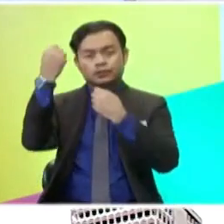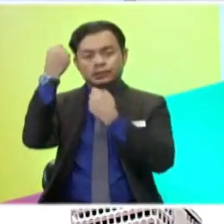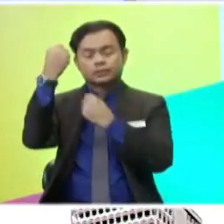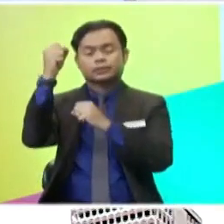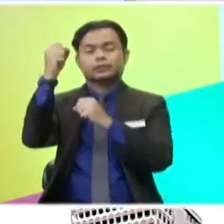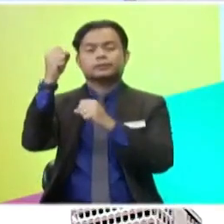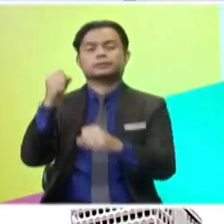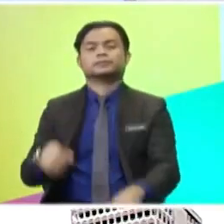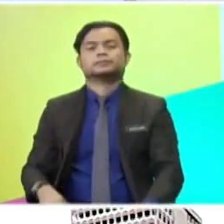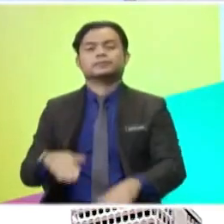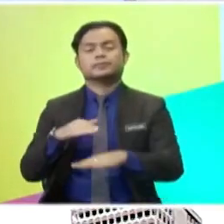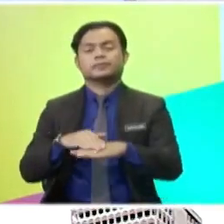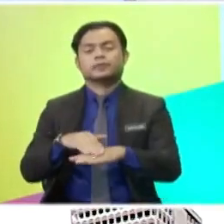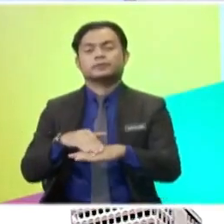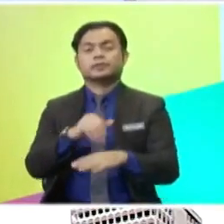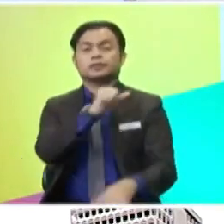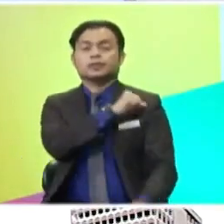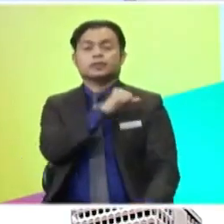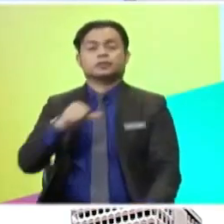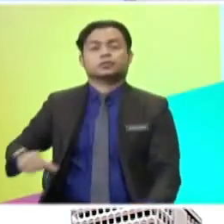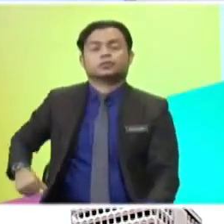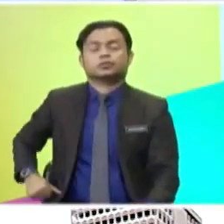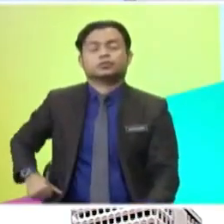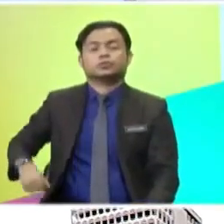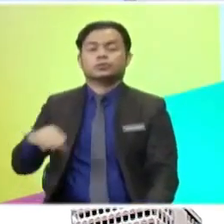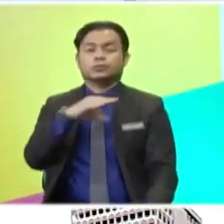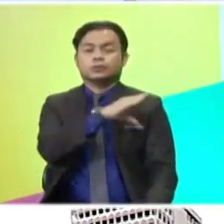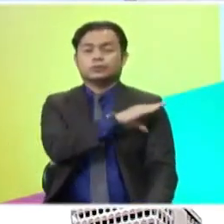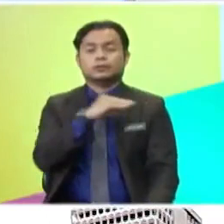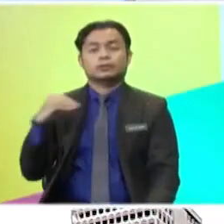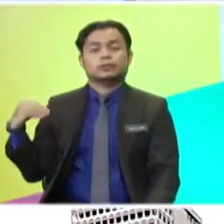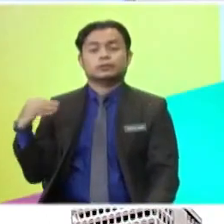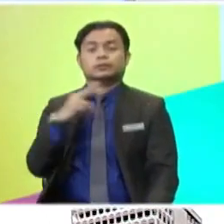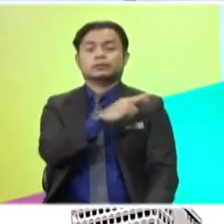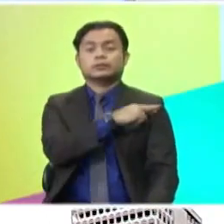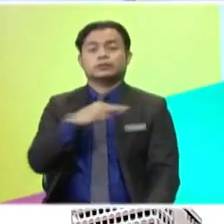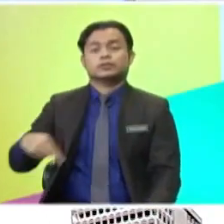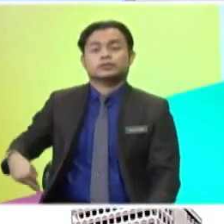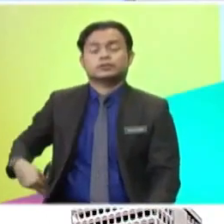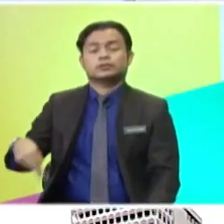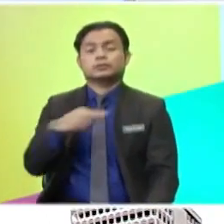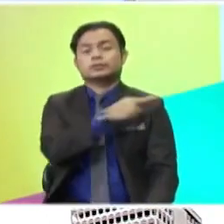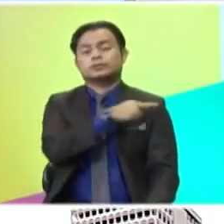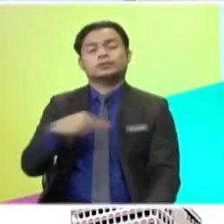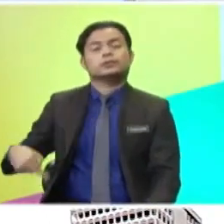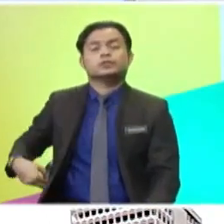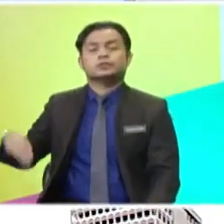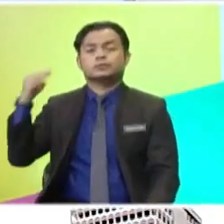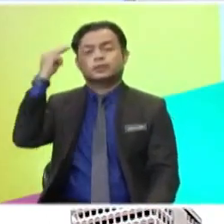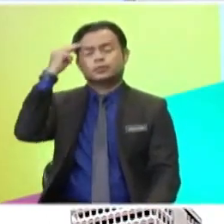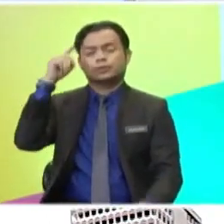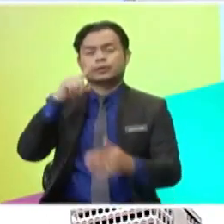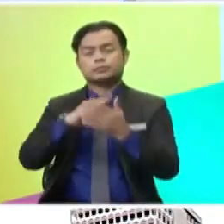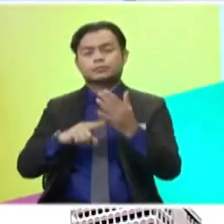kepada Yang di-Pertuan Agong dan juga kepada Raja-Raja Melayu. Apa saja titah baginda, hendaklah kita turuti.